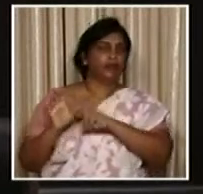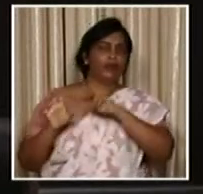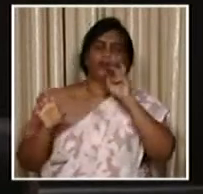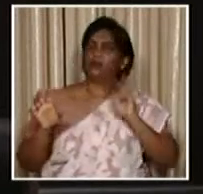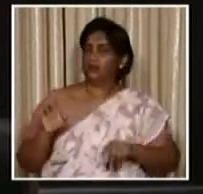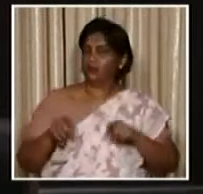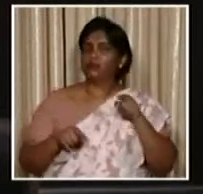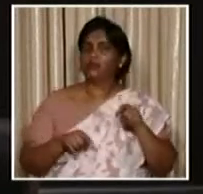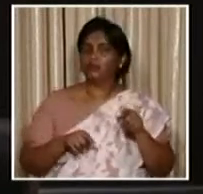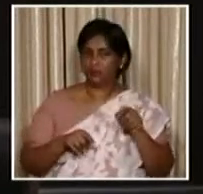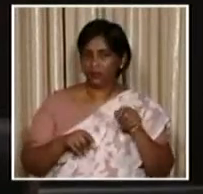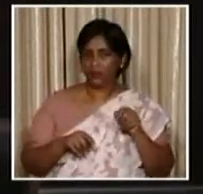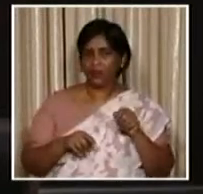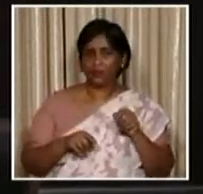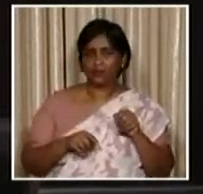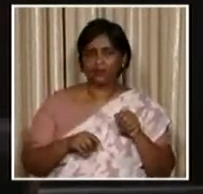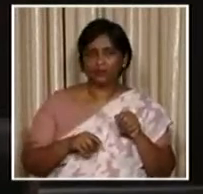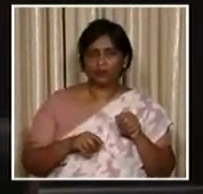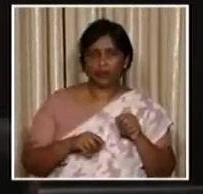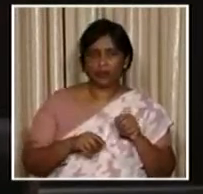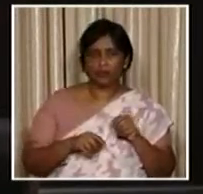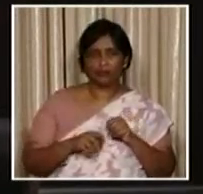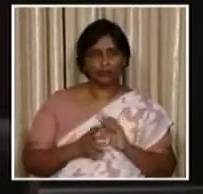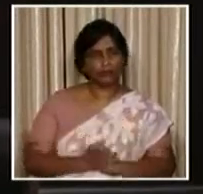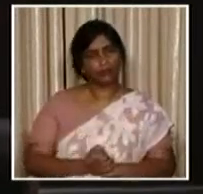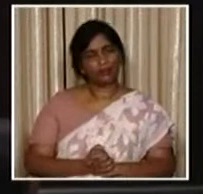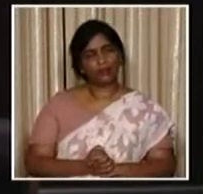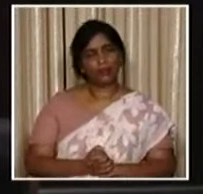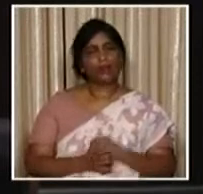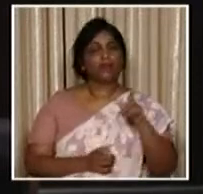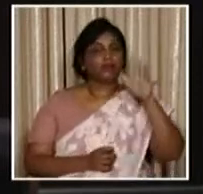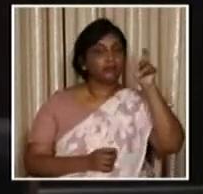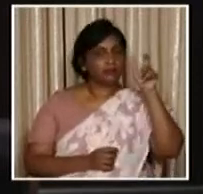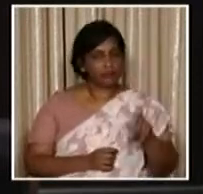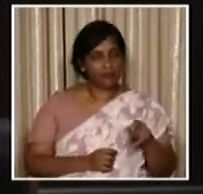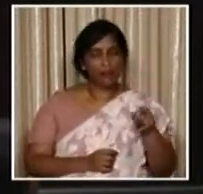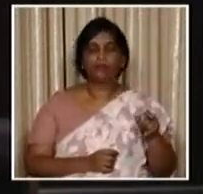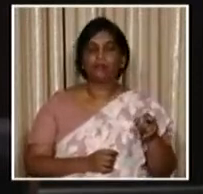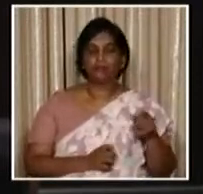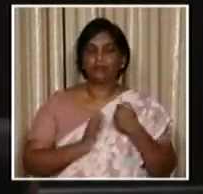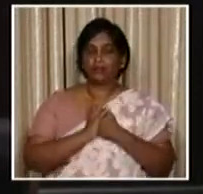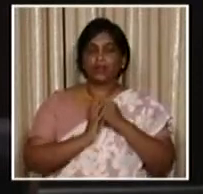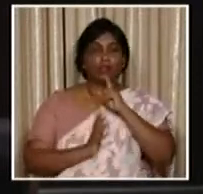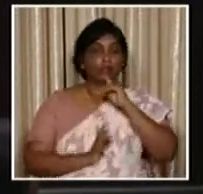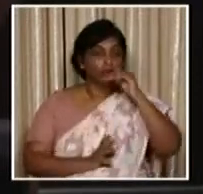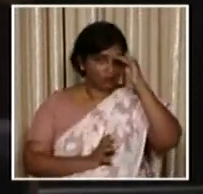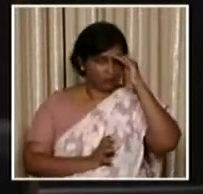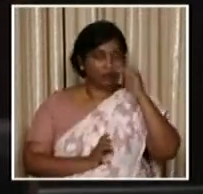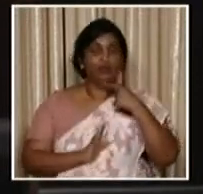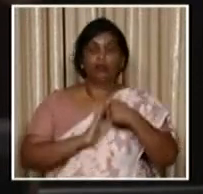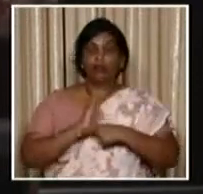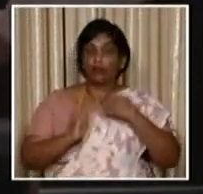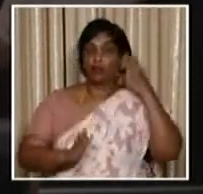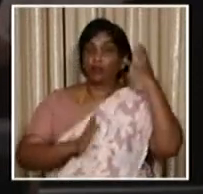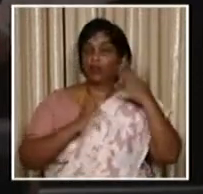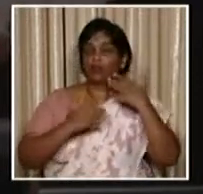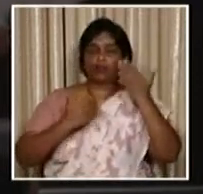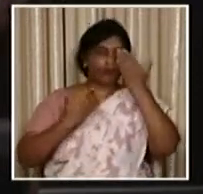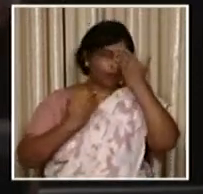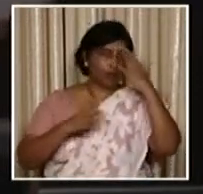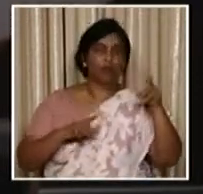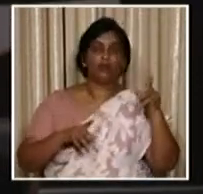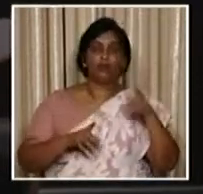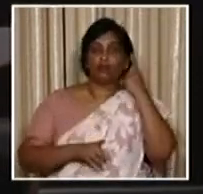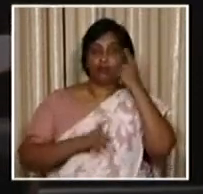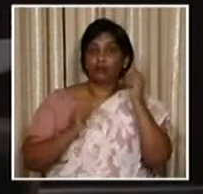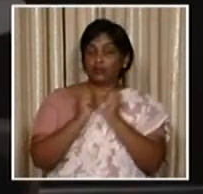වුණා. මොකද ඒ පුජ්‍යලයා මිනිත්තු 3ක් කාලයක් තියෙනවා. මට ඒ පුජ්‍යලයා ගරු කතානායකතුමනි රටට ලෝකෙට විවෘත වුණා